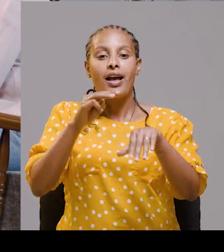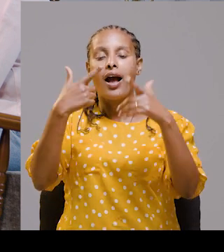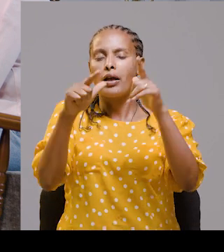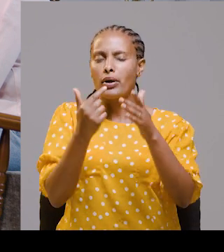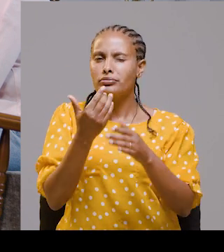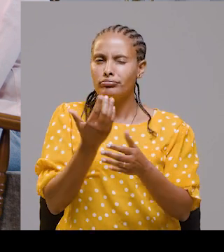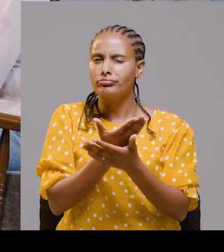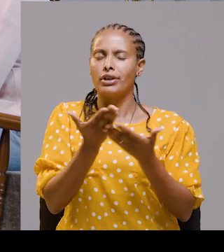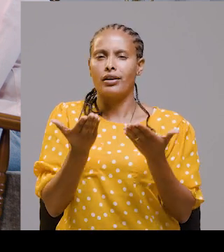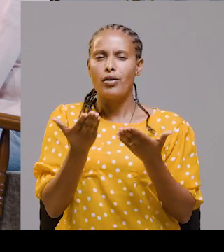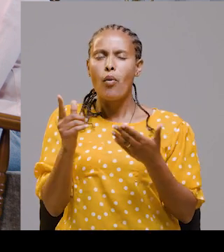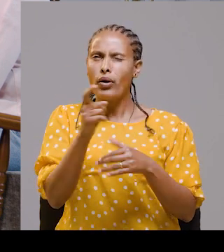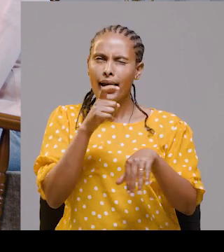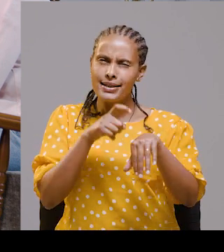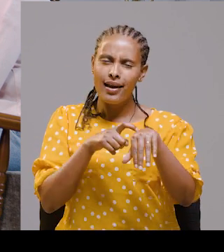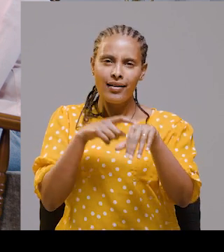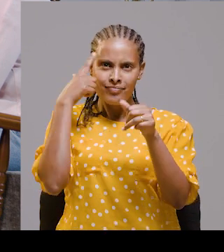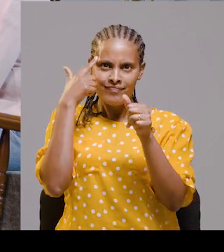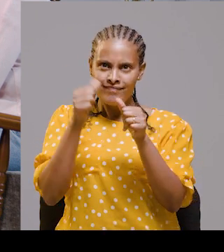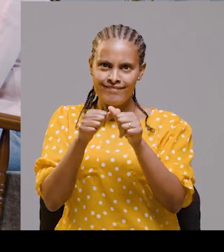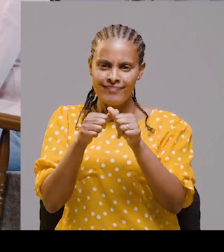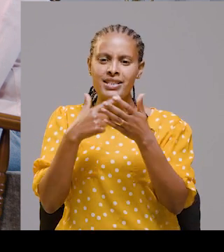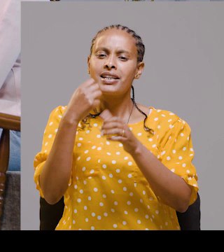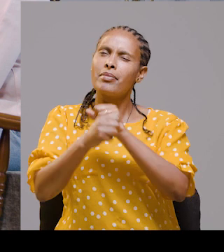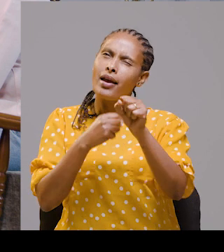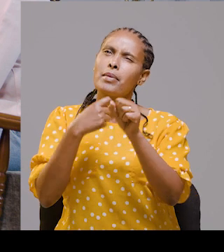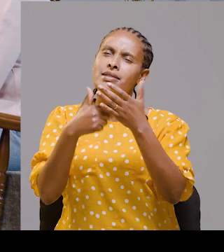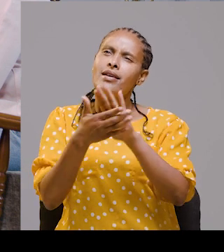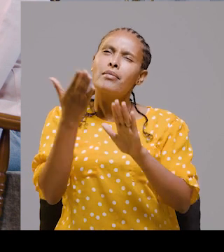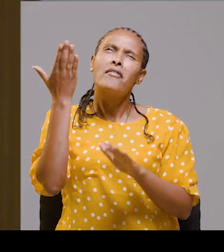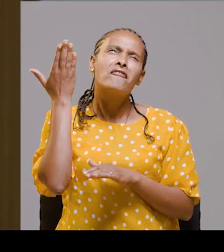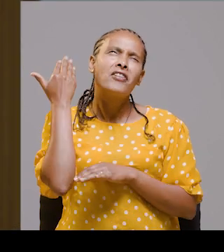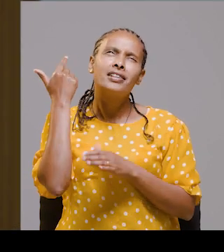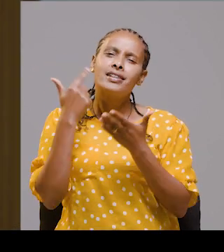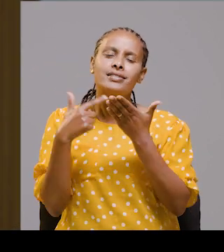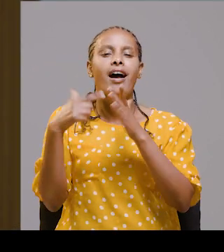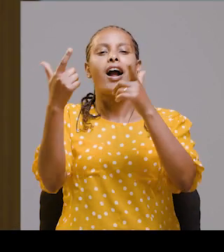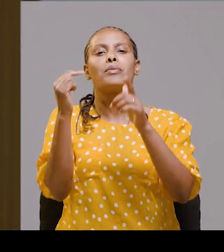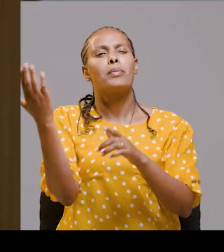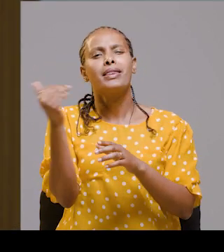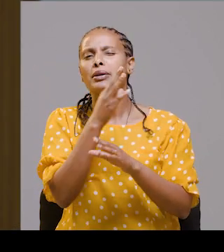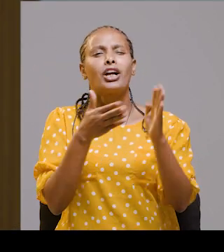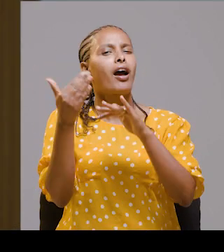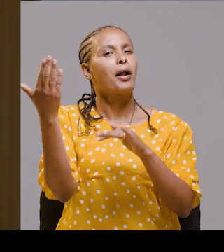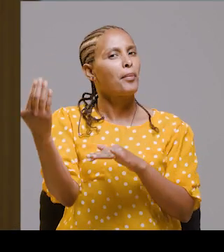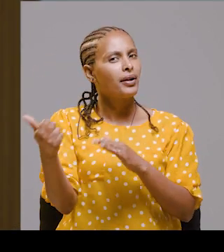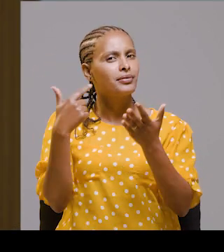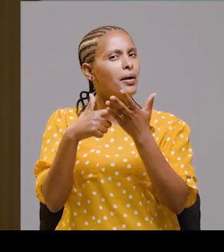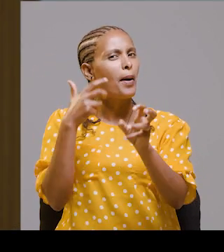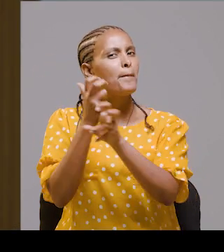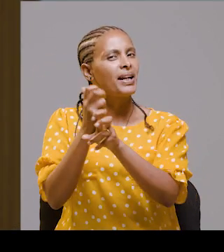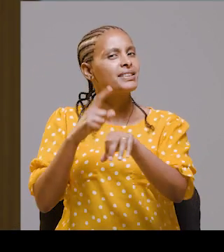ነገር በሆነ ጊዜ በዚህ እድሜ ላይ በዚህ ጊዜ ላይ እንዲህ አይነት ነገር ገጥሞ ነበረ፣ በጣም አስቸጋሪ ነበረ፣